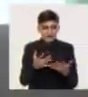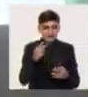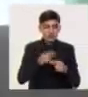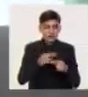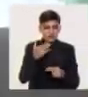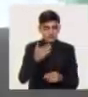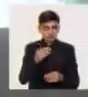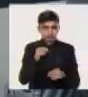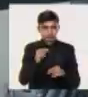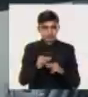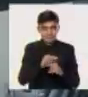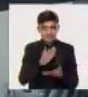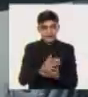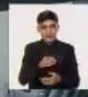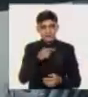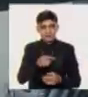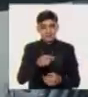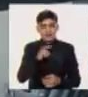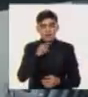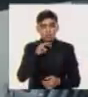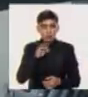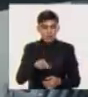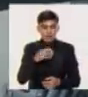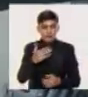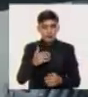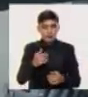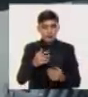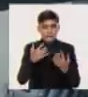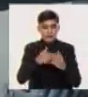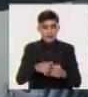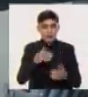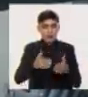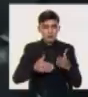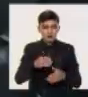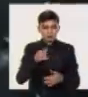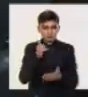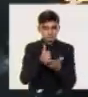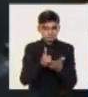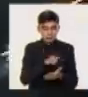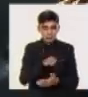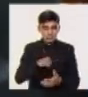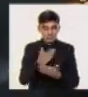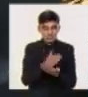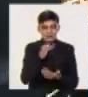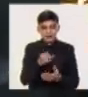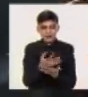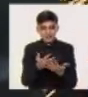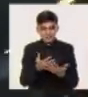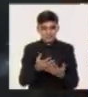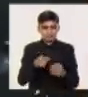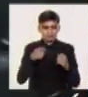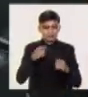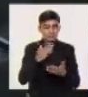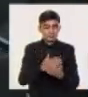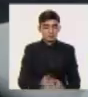металлоконструкций. Соединение стены каркаса котлов теперь выполняет робот-сварщик. На предприятии планируют расширить ассортимент своей продукции и рынок сбыта.